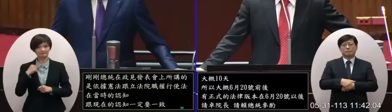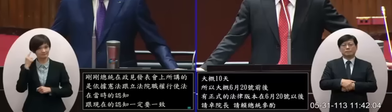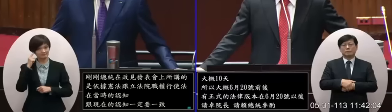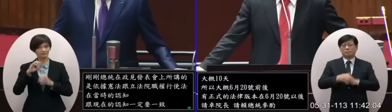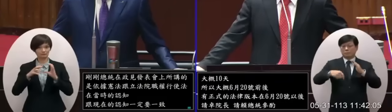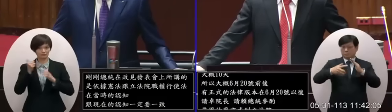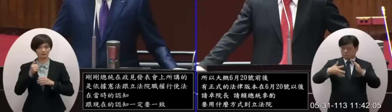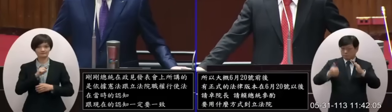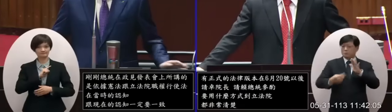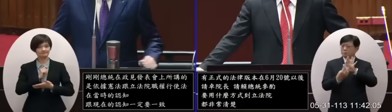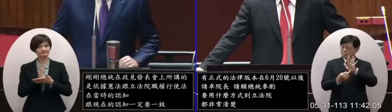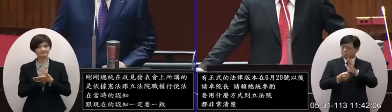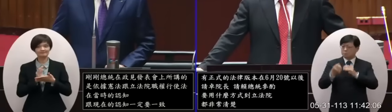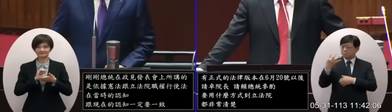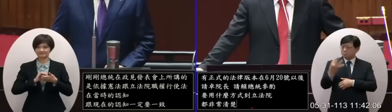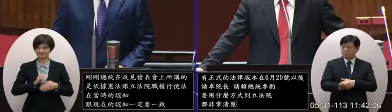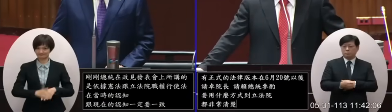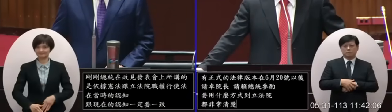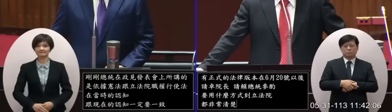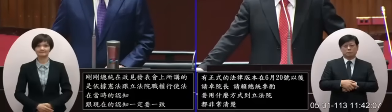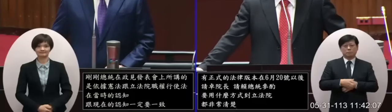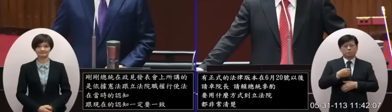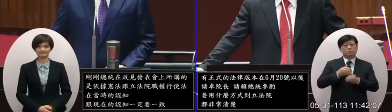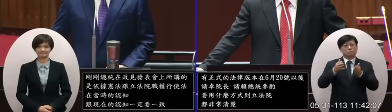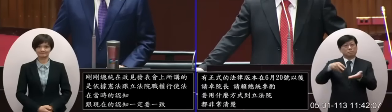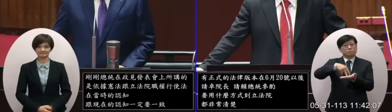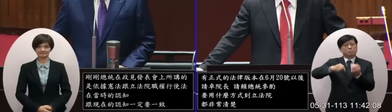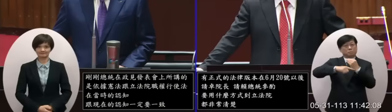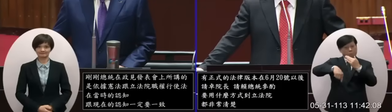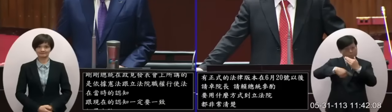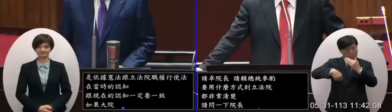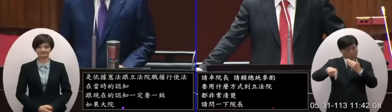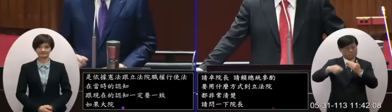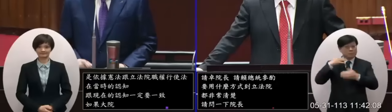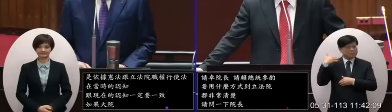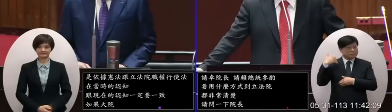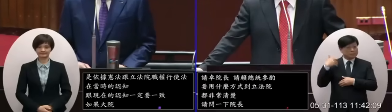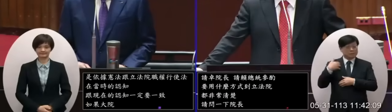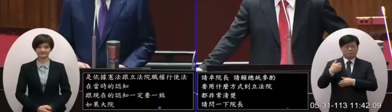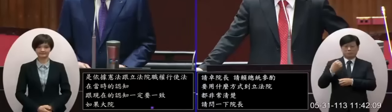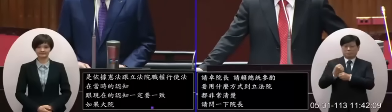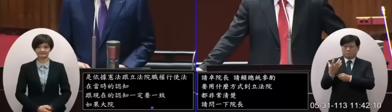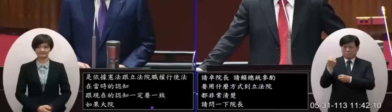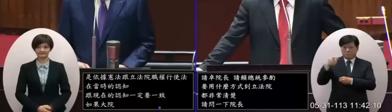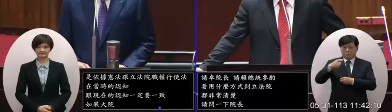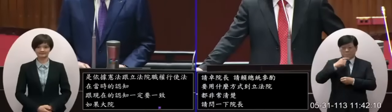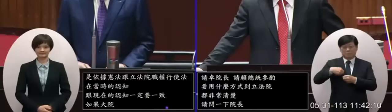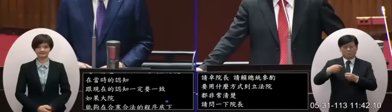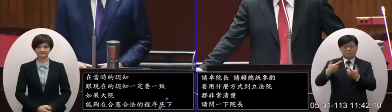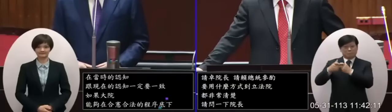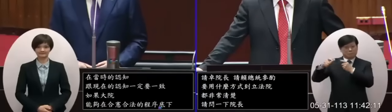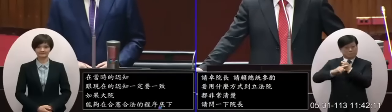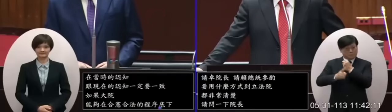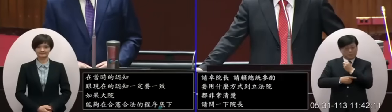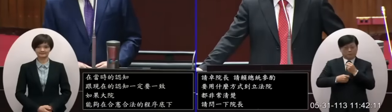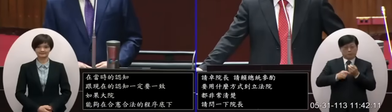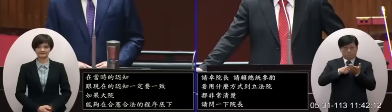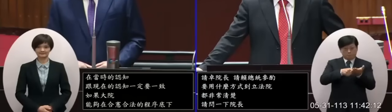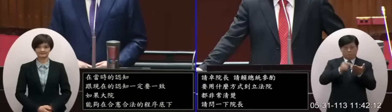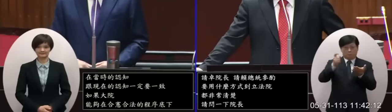量。 院长再三表达说要对立法院的职权行使法提出复议案，请问院